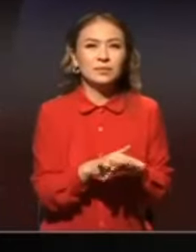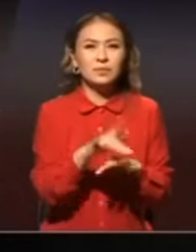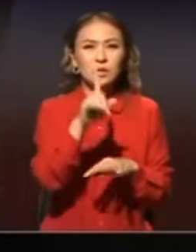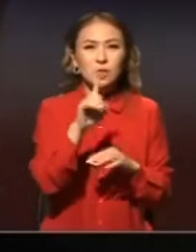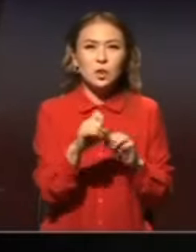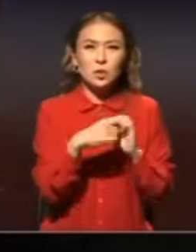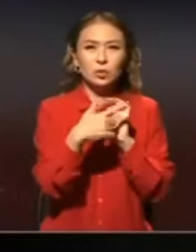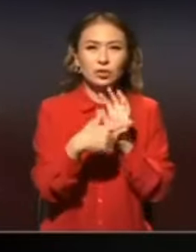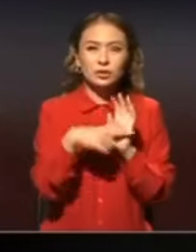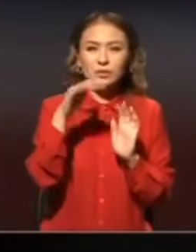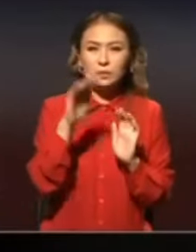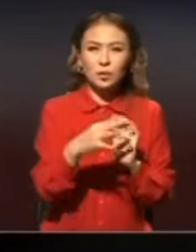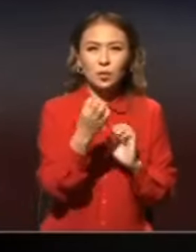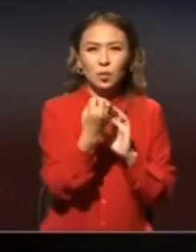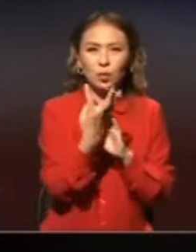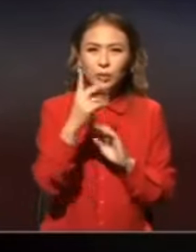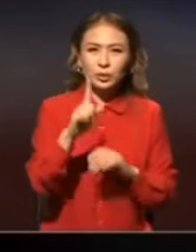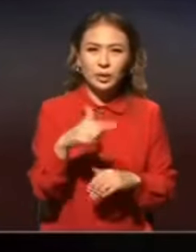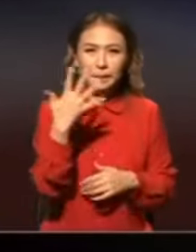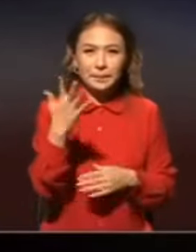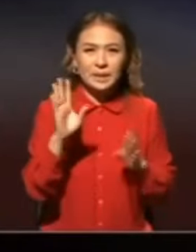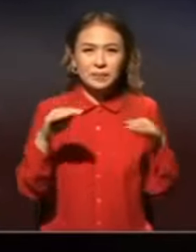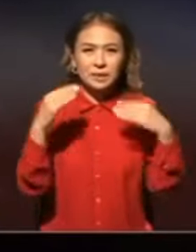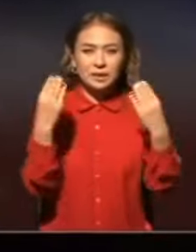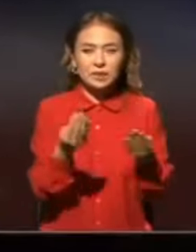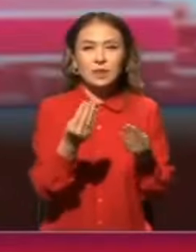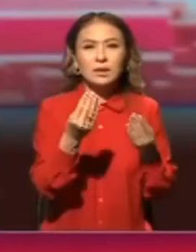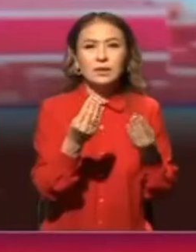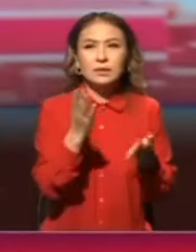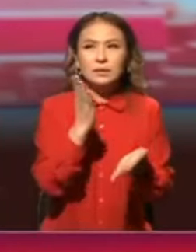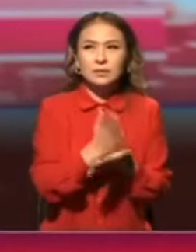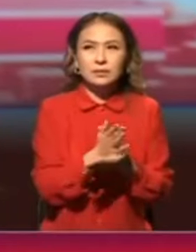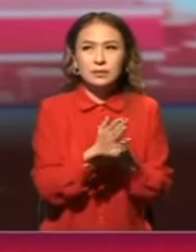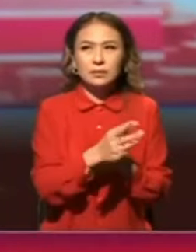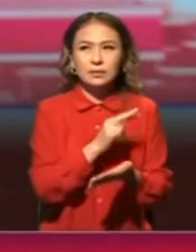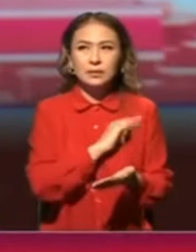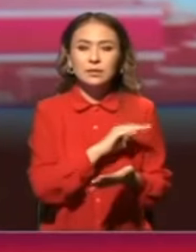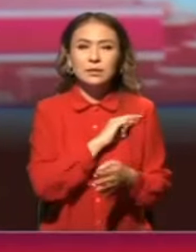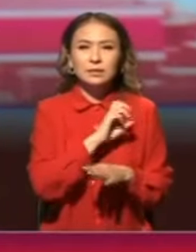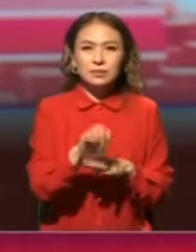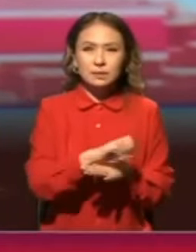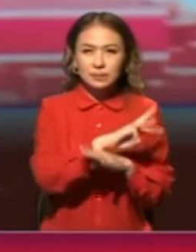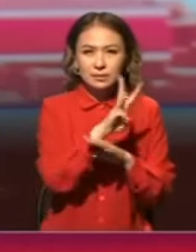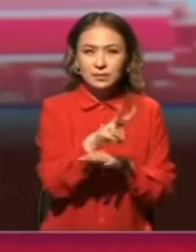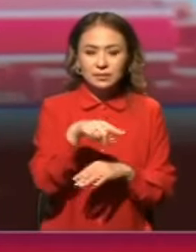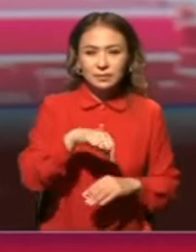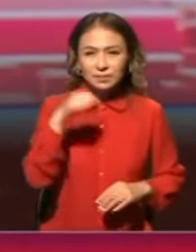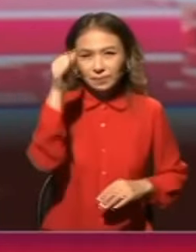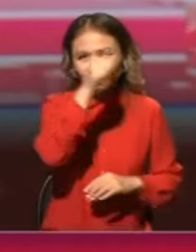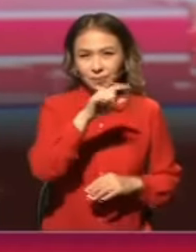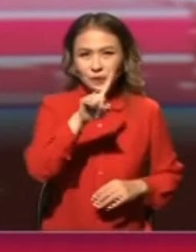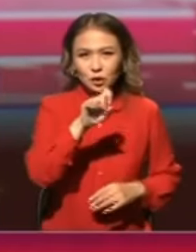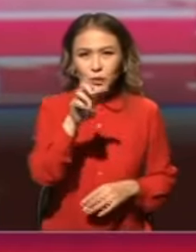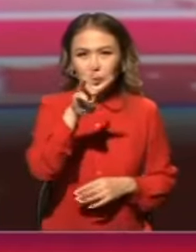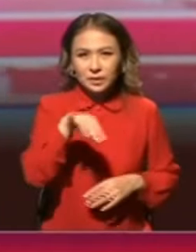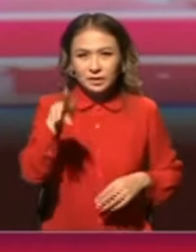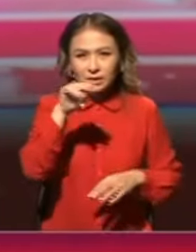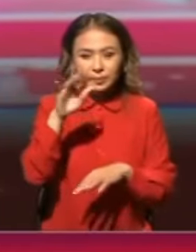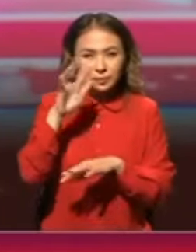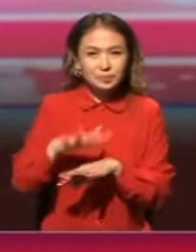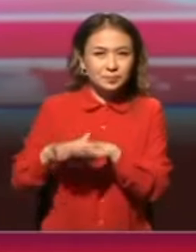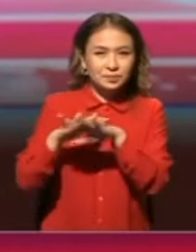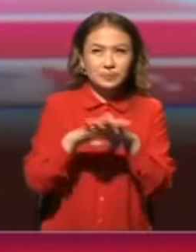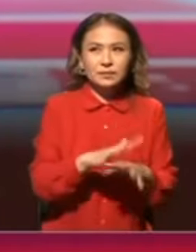шағын несиенің 14-те 5 мың беріліп, 15 500 жұмыс орны ашылған екен, қамтылған екен. Биыл да 100 миллиард теңге бөлінейін деп